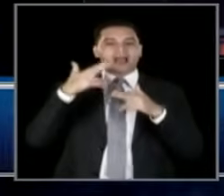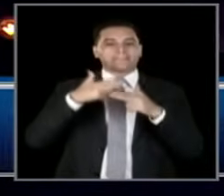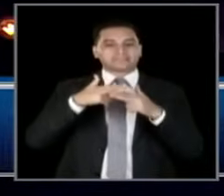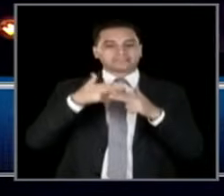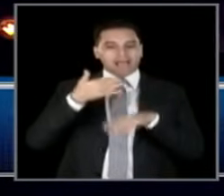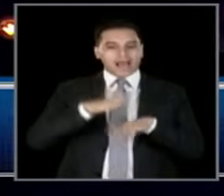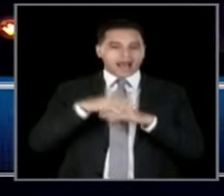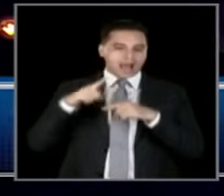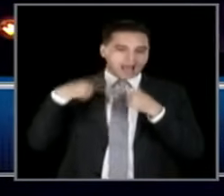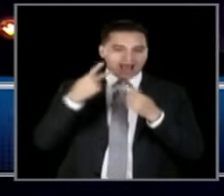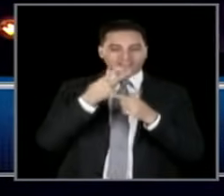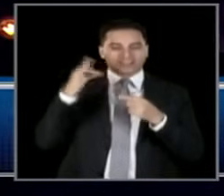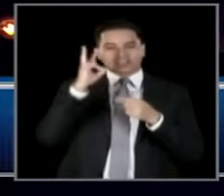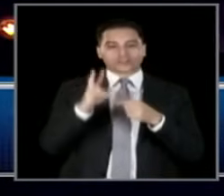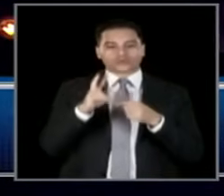حتى عام